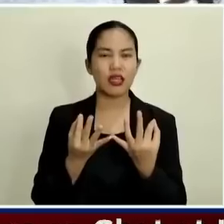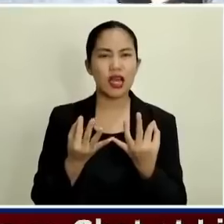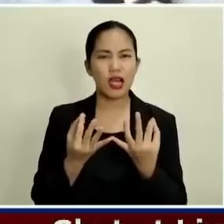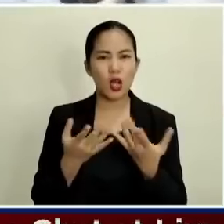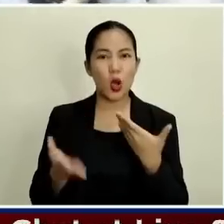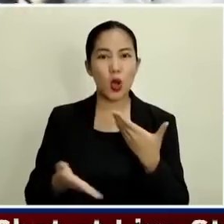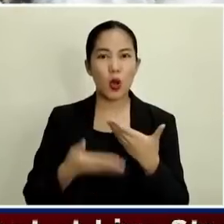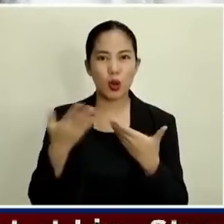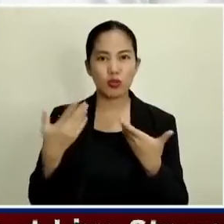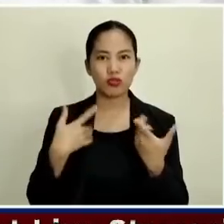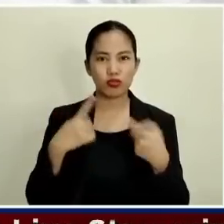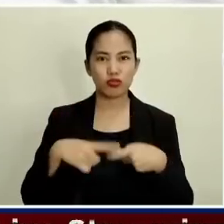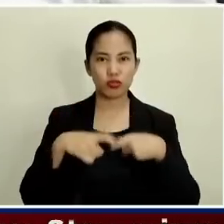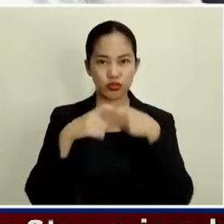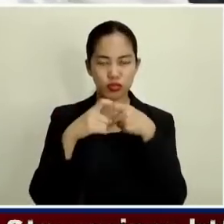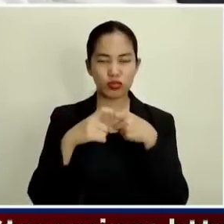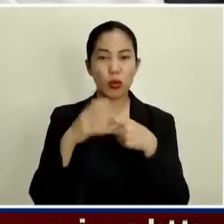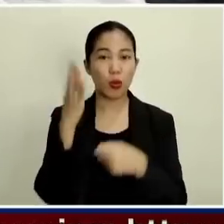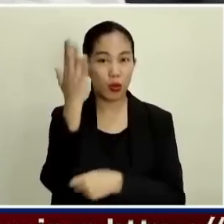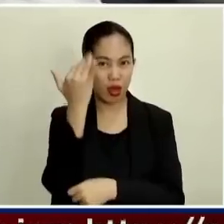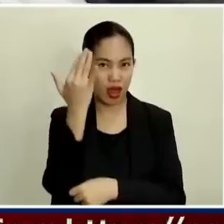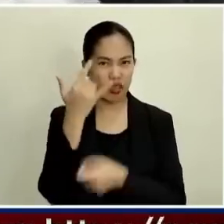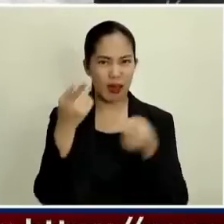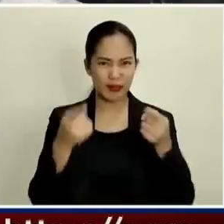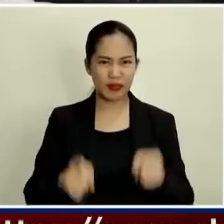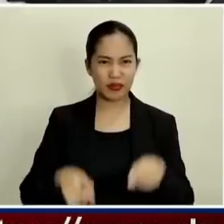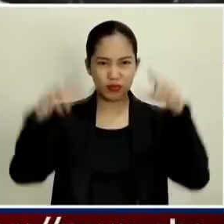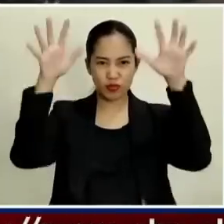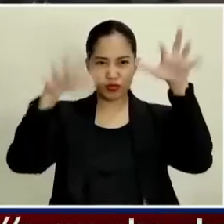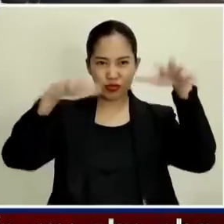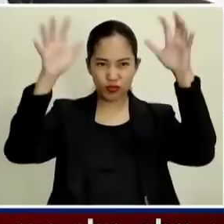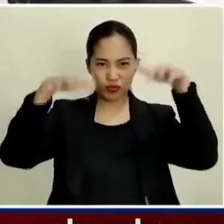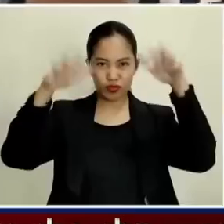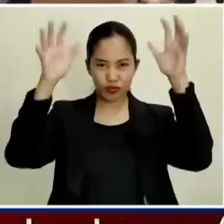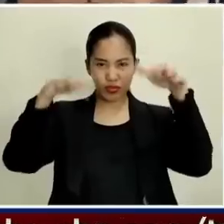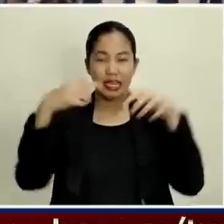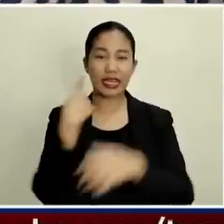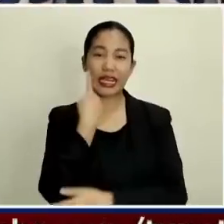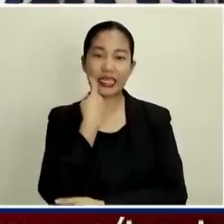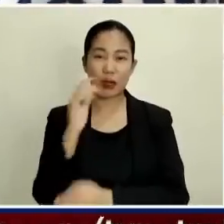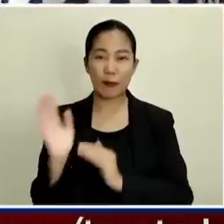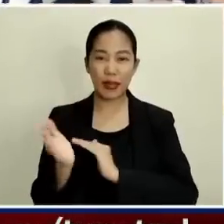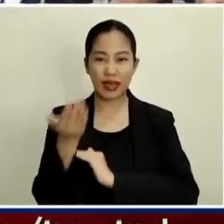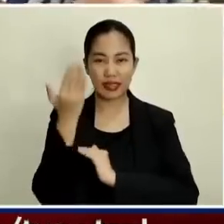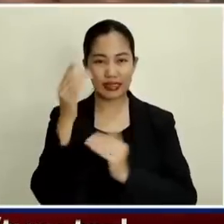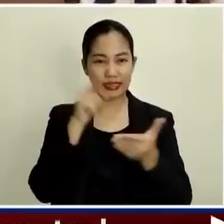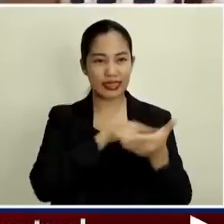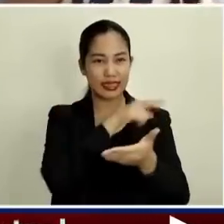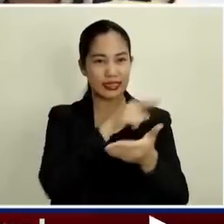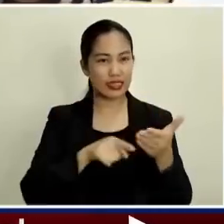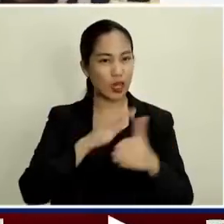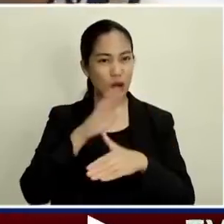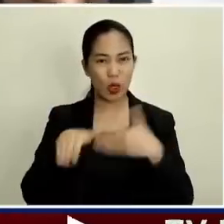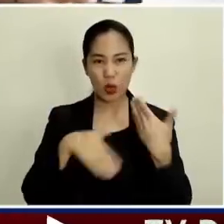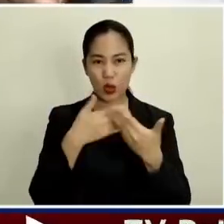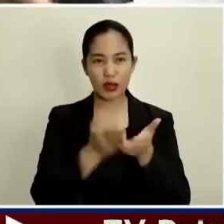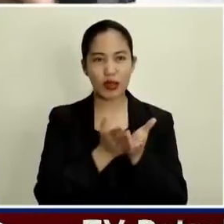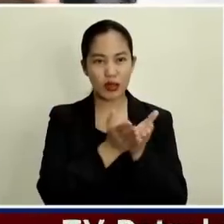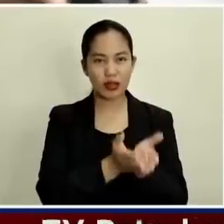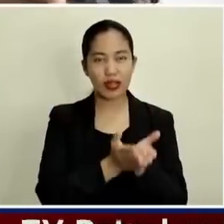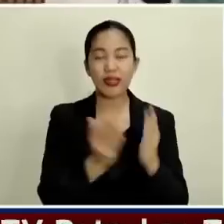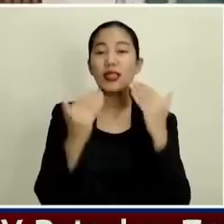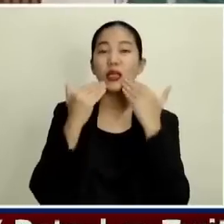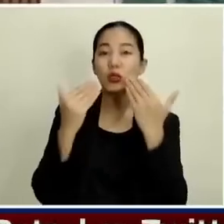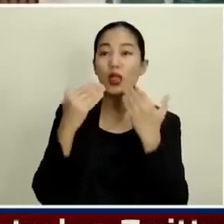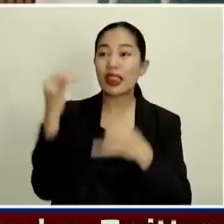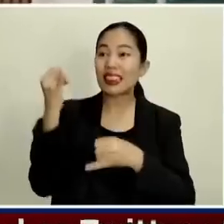Paeng, kaya kinansela na kaninang umaga ang lahat ng biyahe ng barko. Laking pasalamat ni Robin dahil umabot siya sa huling